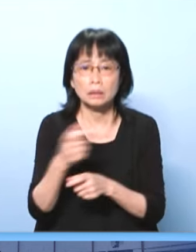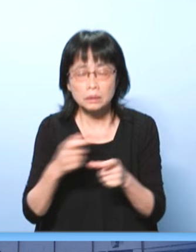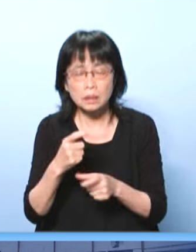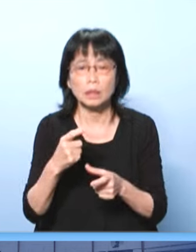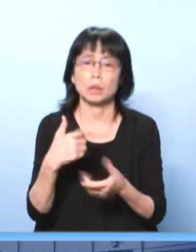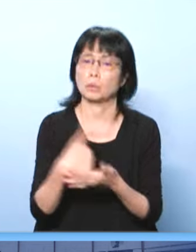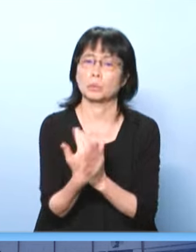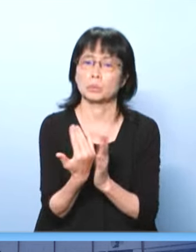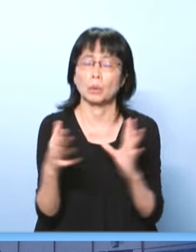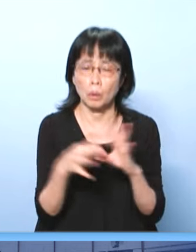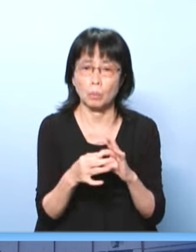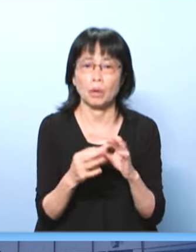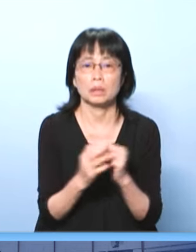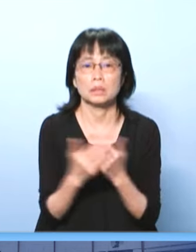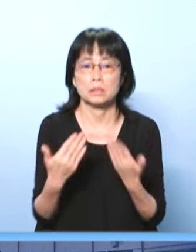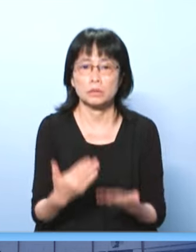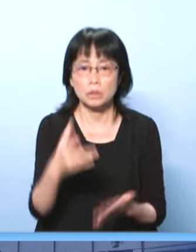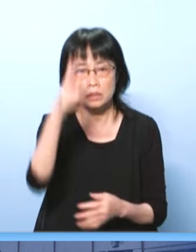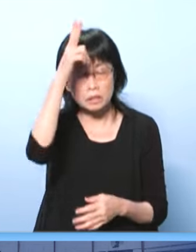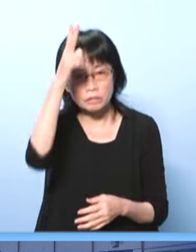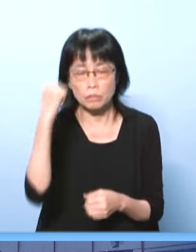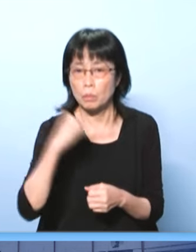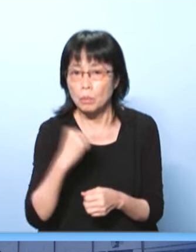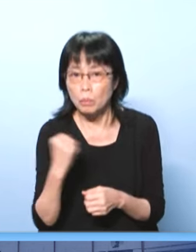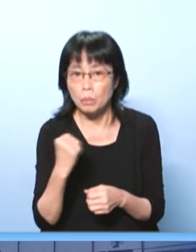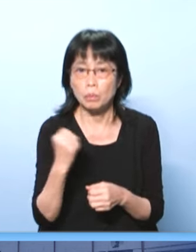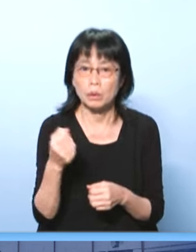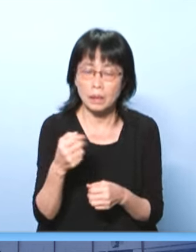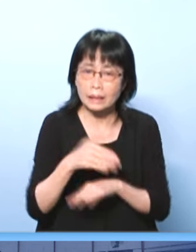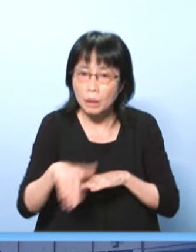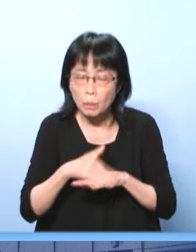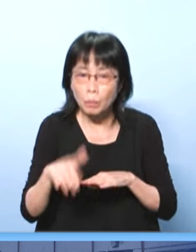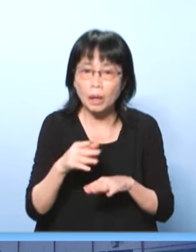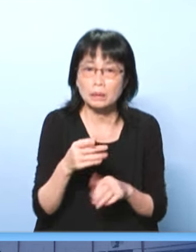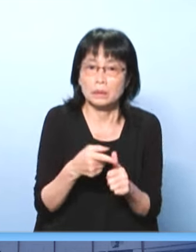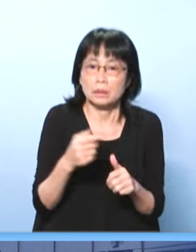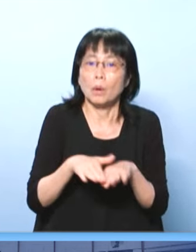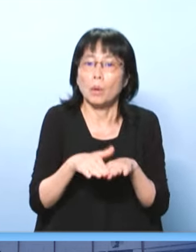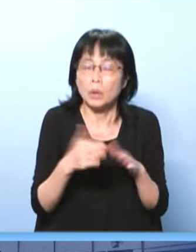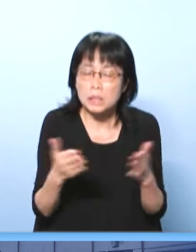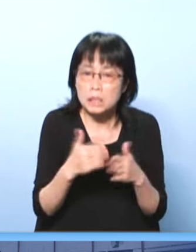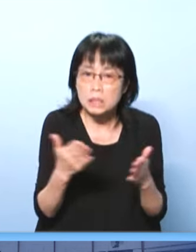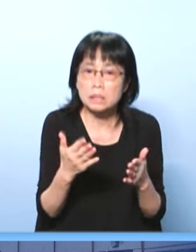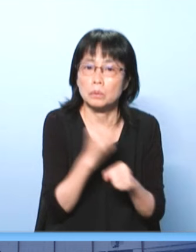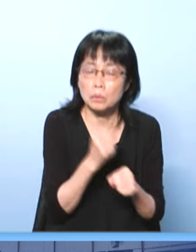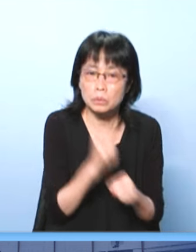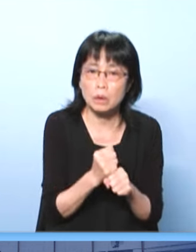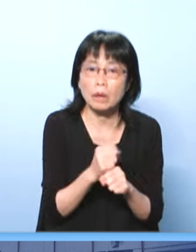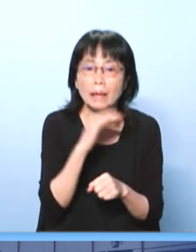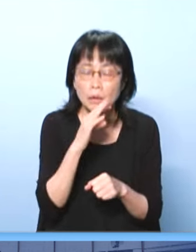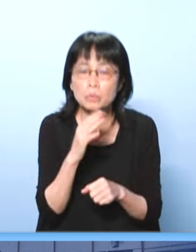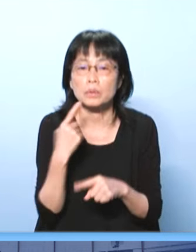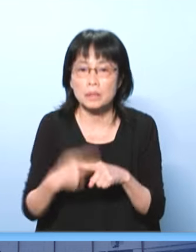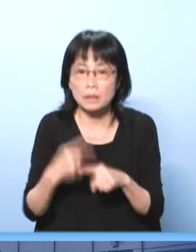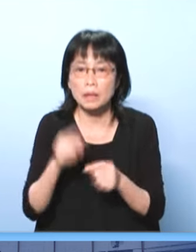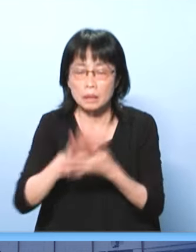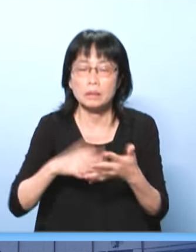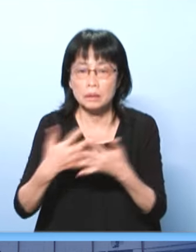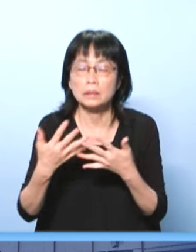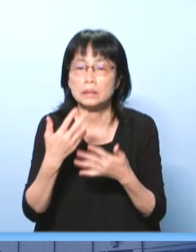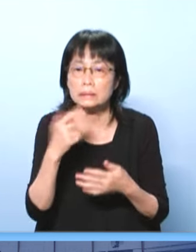嘅。政府而家正積極做好相關嘅前期工作，咁稍後就呢個問題咧就會適時向社會公布更多細